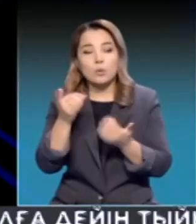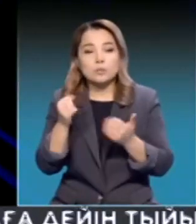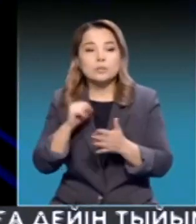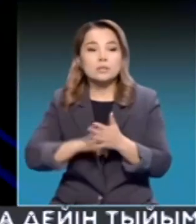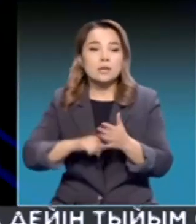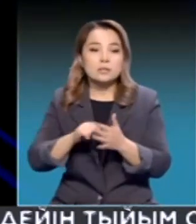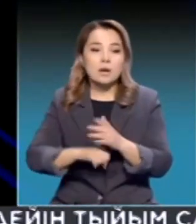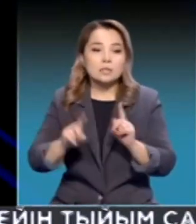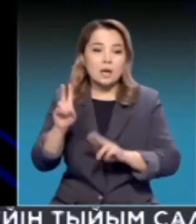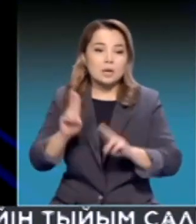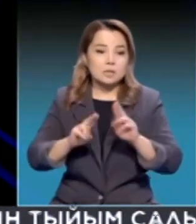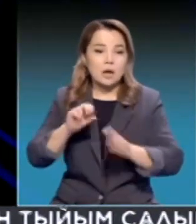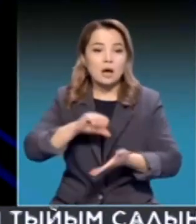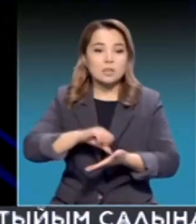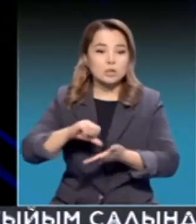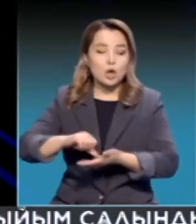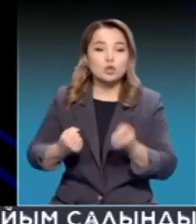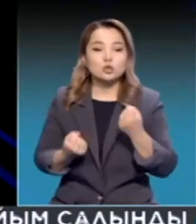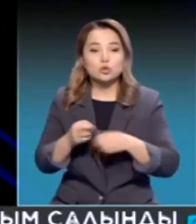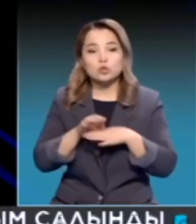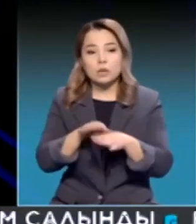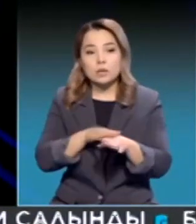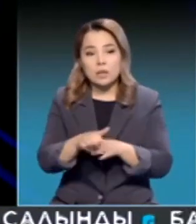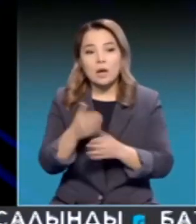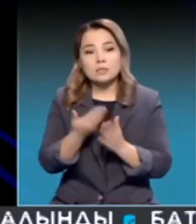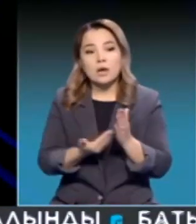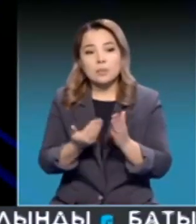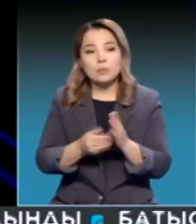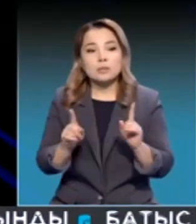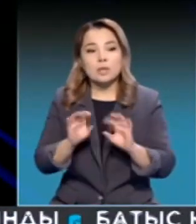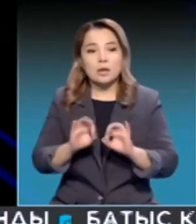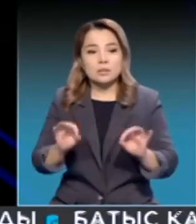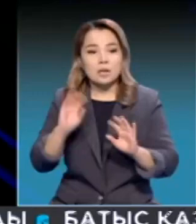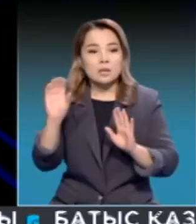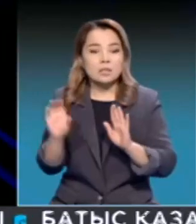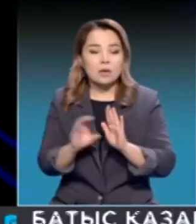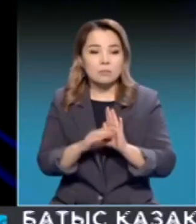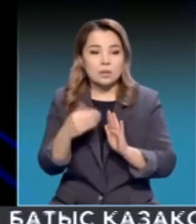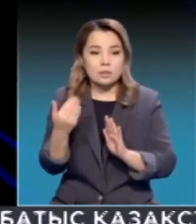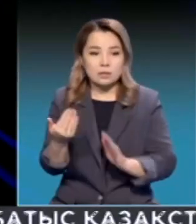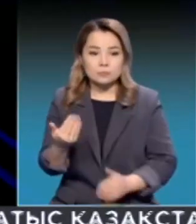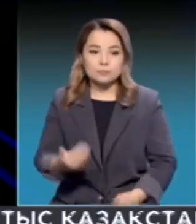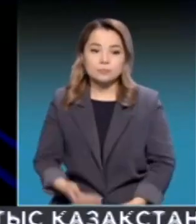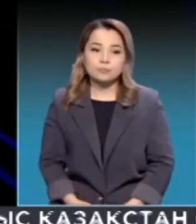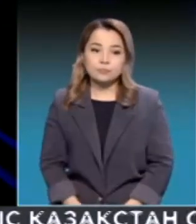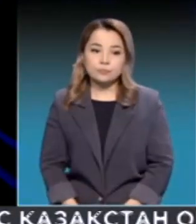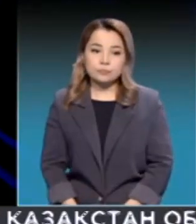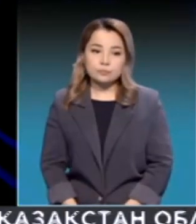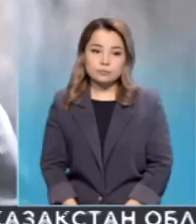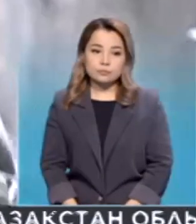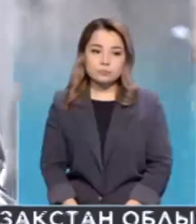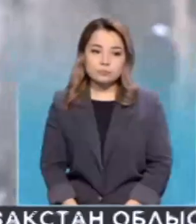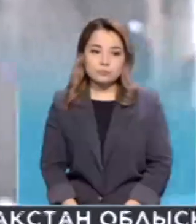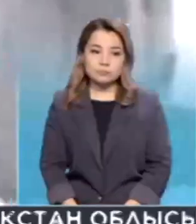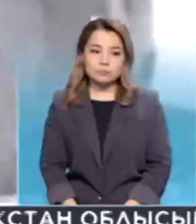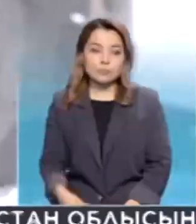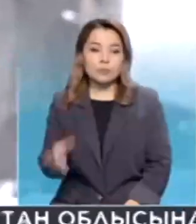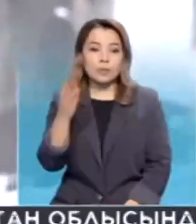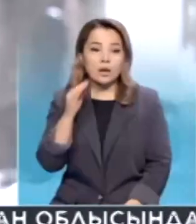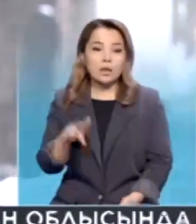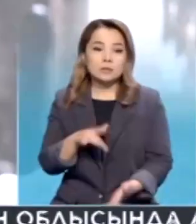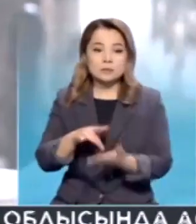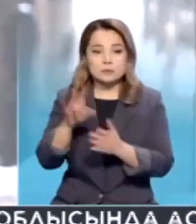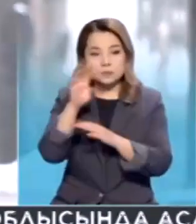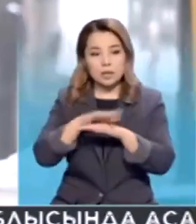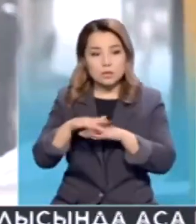не себеп? Ережеге қатысты жүргізушілер мен сарапшылар не дейді екен? Тілшіміз зерттеп көрген болатын. Алматы